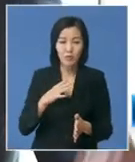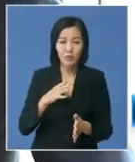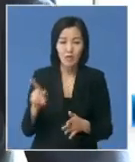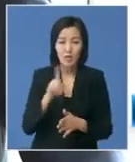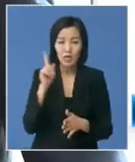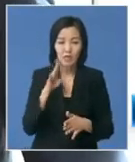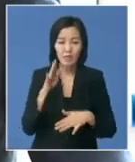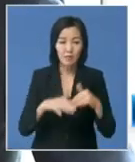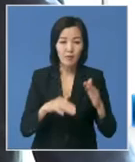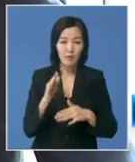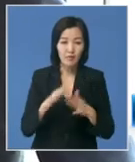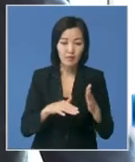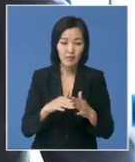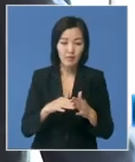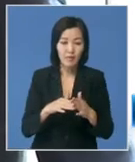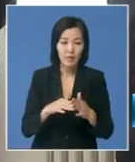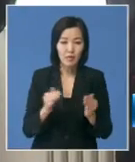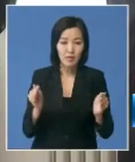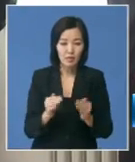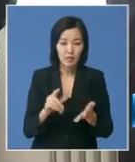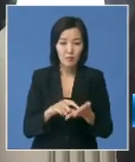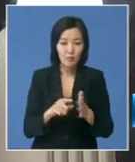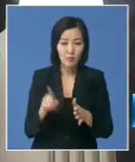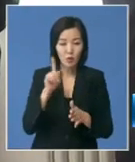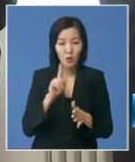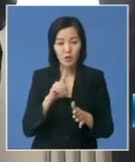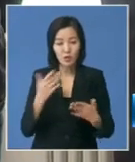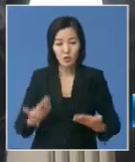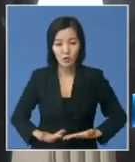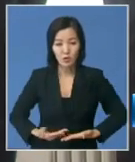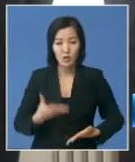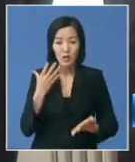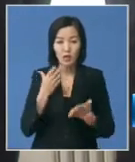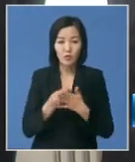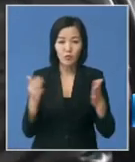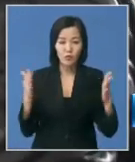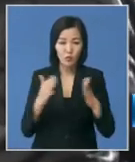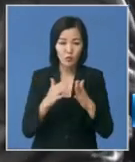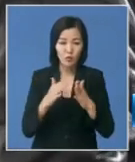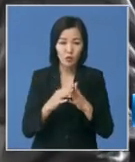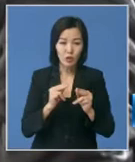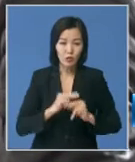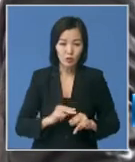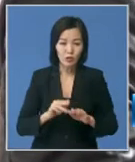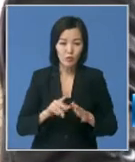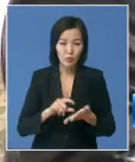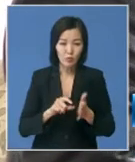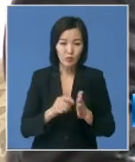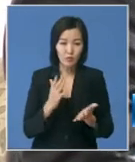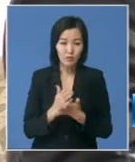маман Арнұрды жолдапты. Аядай бөлмеде уақытша тұрып келген еді. Енді өзінің жеке баспанасы әрі жұмыс бөлмесі бар.